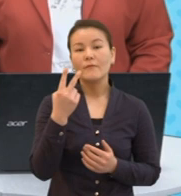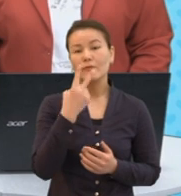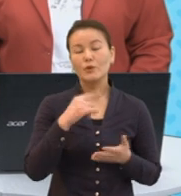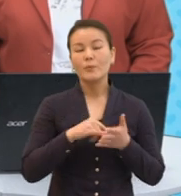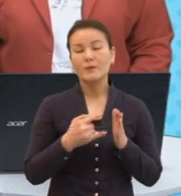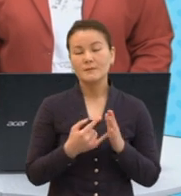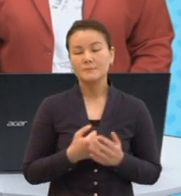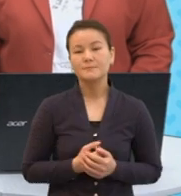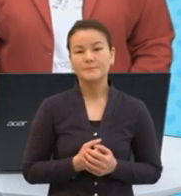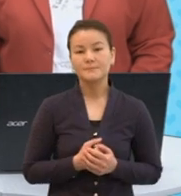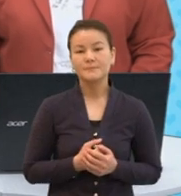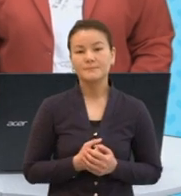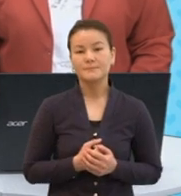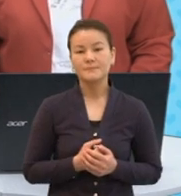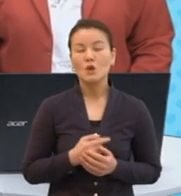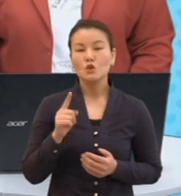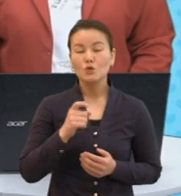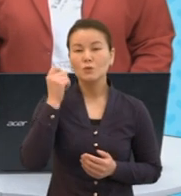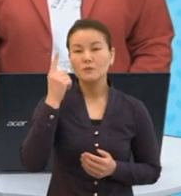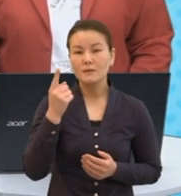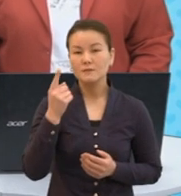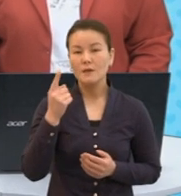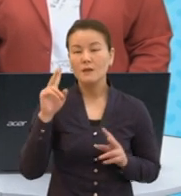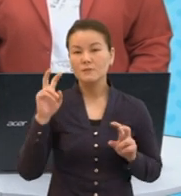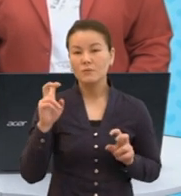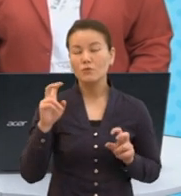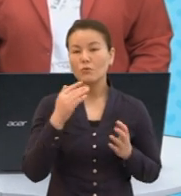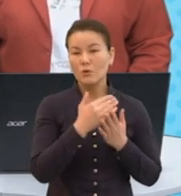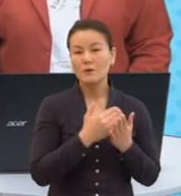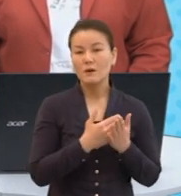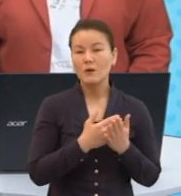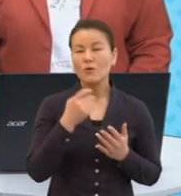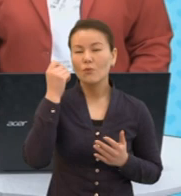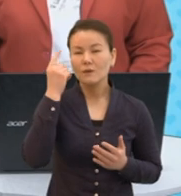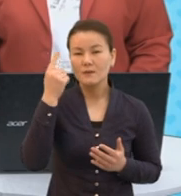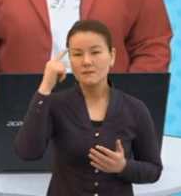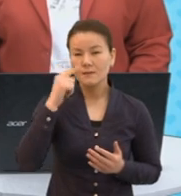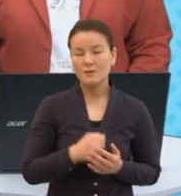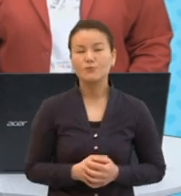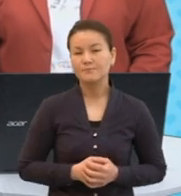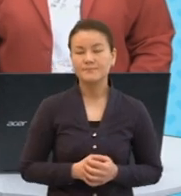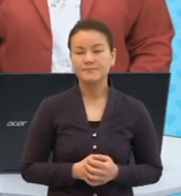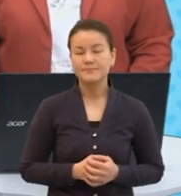втором классе. Чтобы определить тему урока, отгадайте загадку.